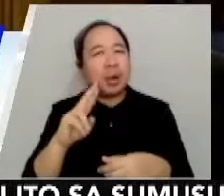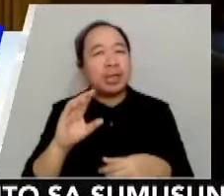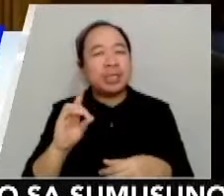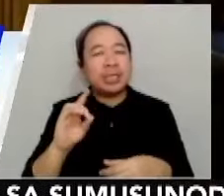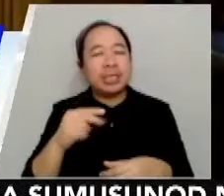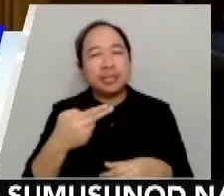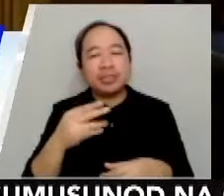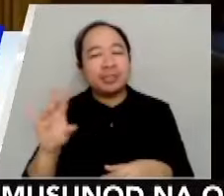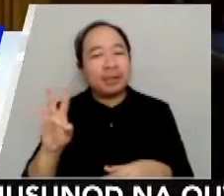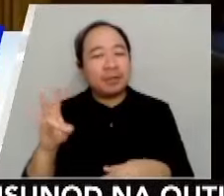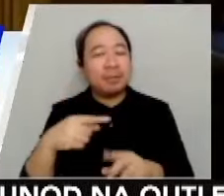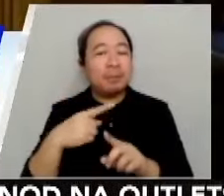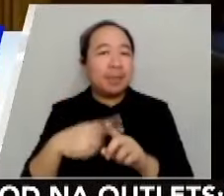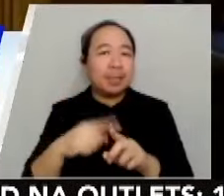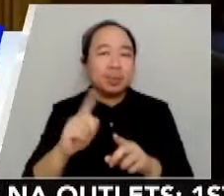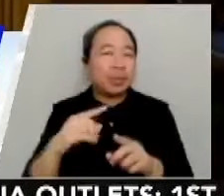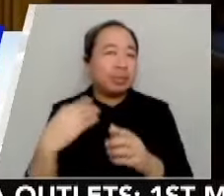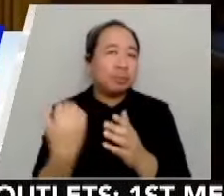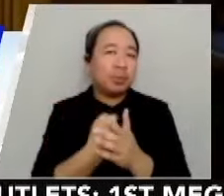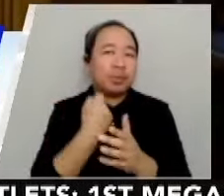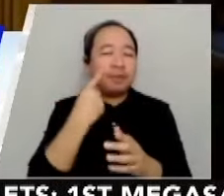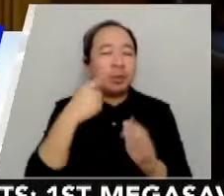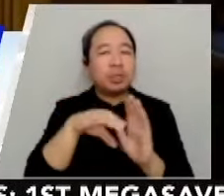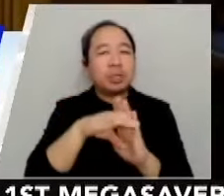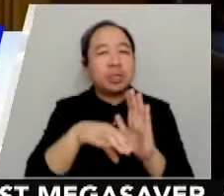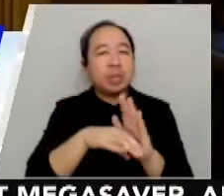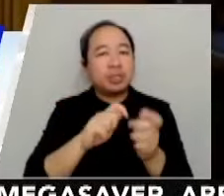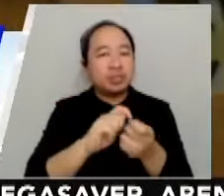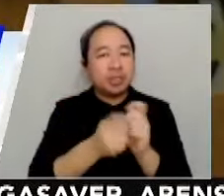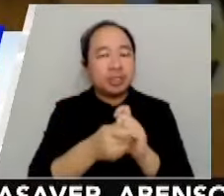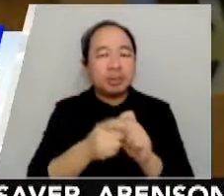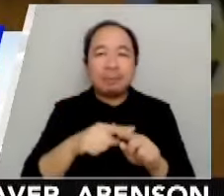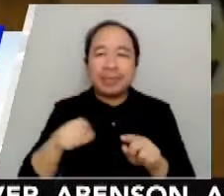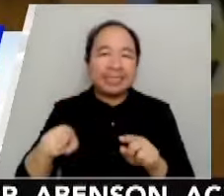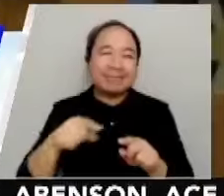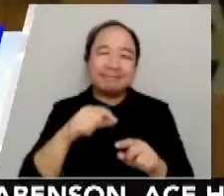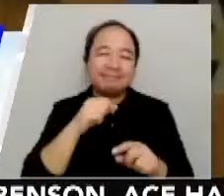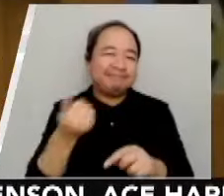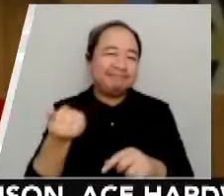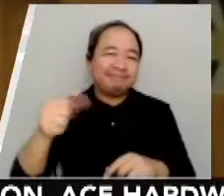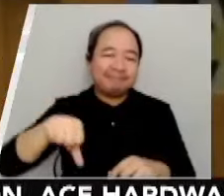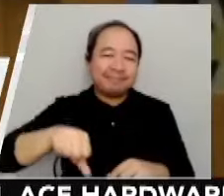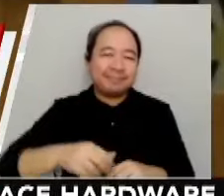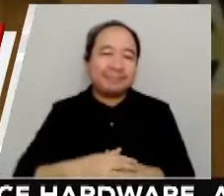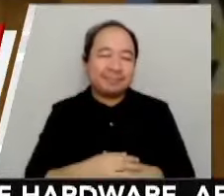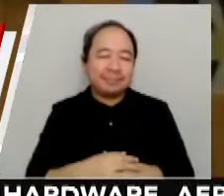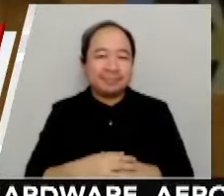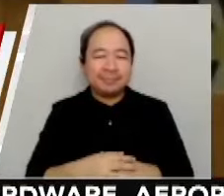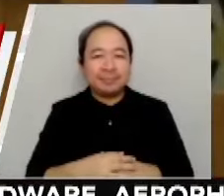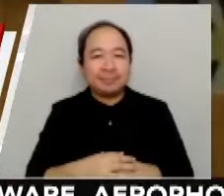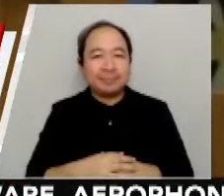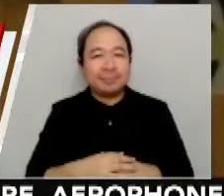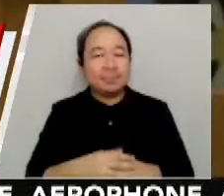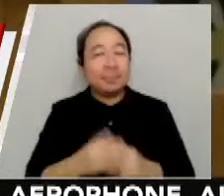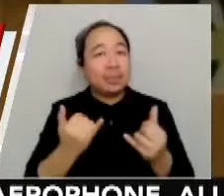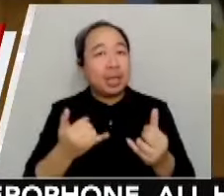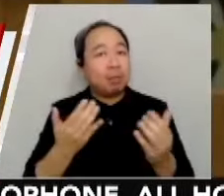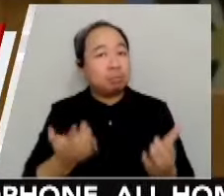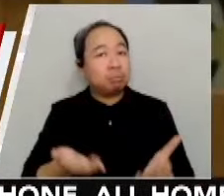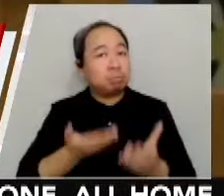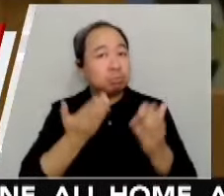mismong makakamit ng tsa-tsa, pero hindi sila umubra. The instant resolution of both houses is